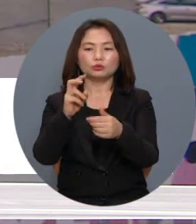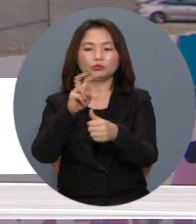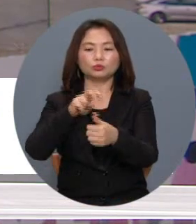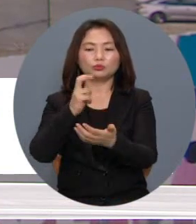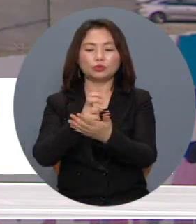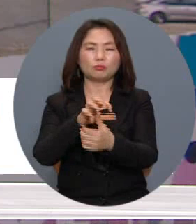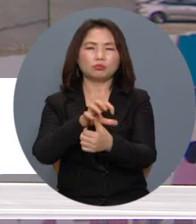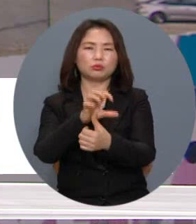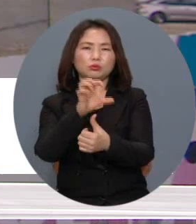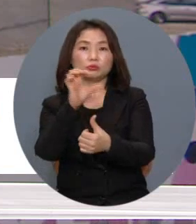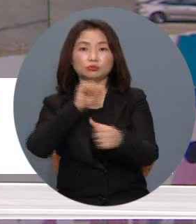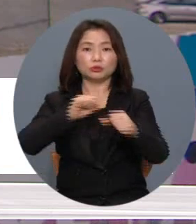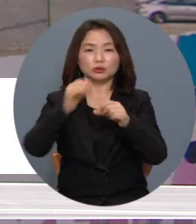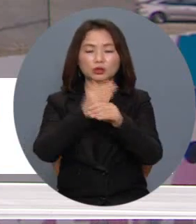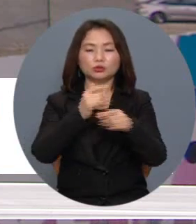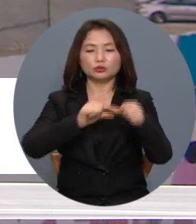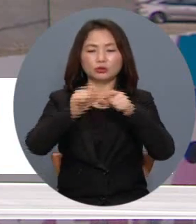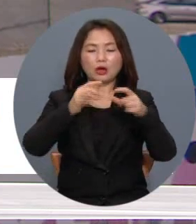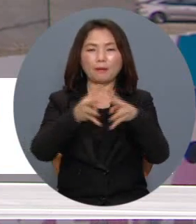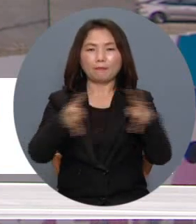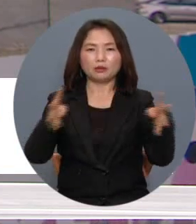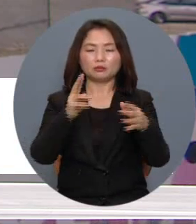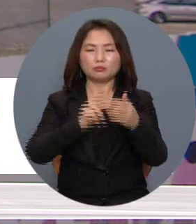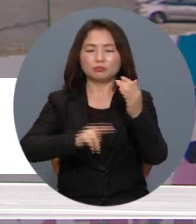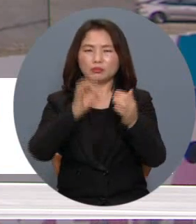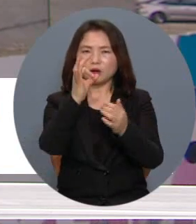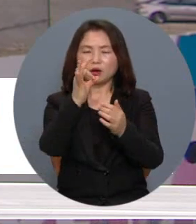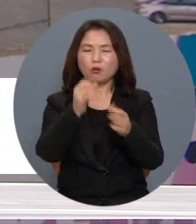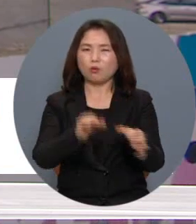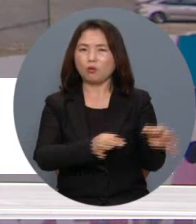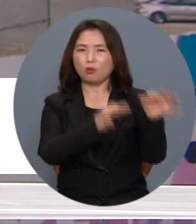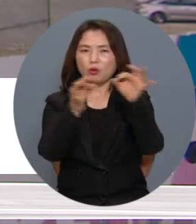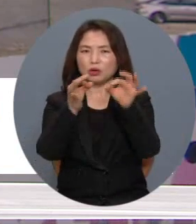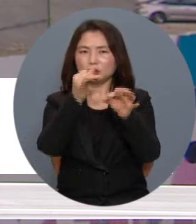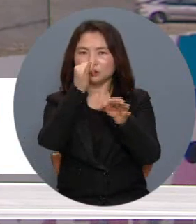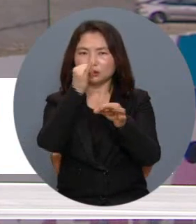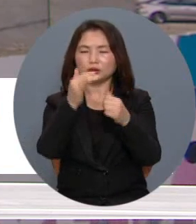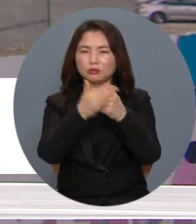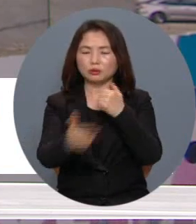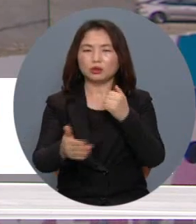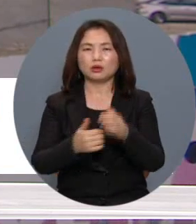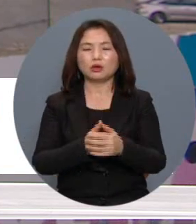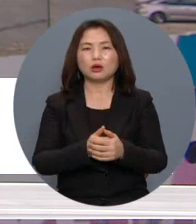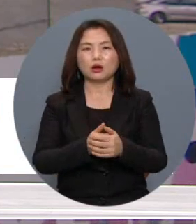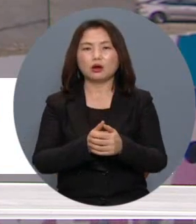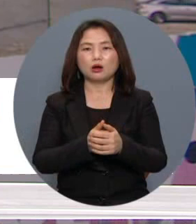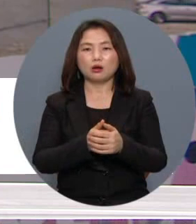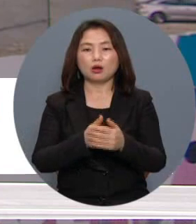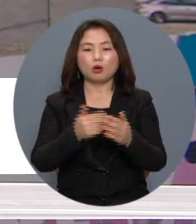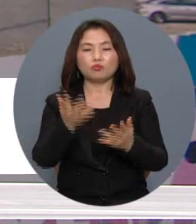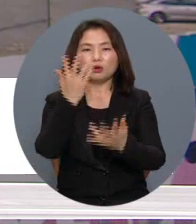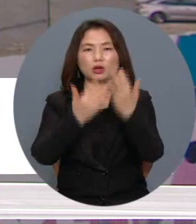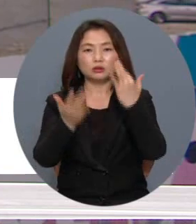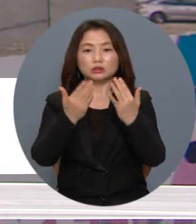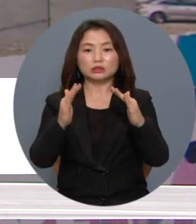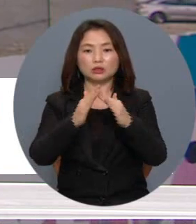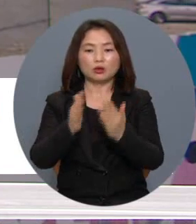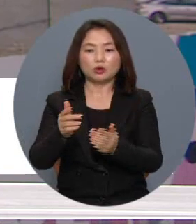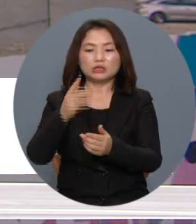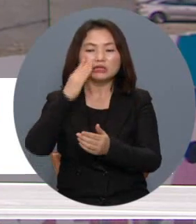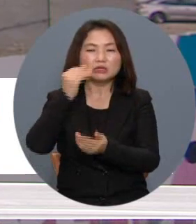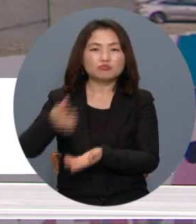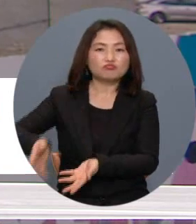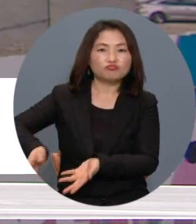풀 움직임을 보이자 수성구의 아파트 분양 가격이 오를 것이란 전망이 있는데요. 불난 집에 기름을 붓는